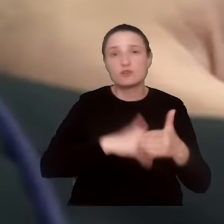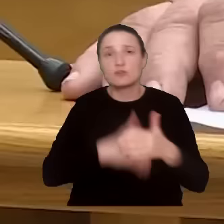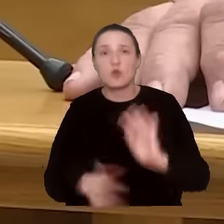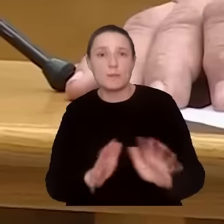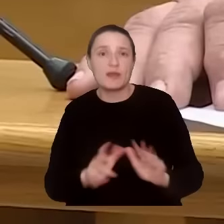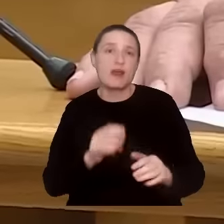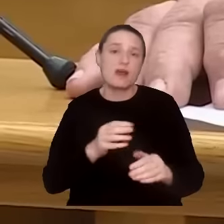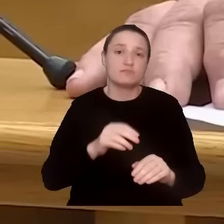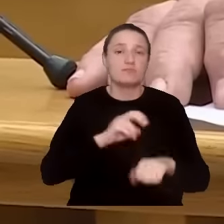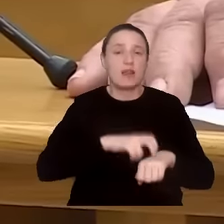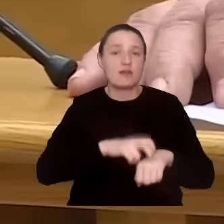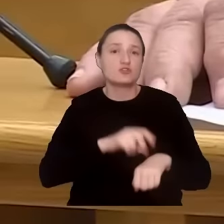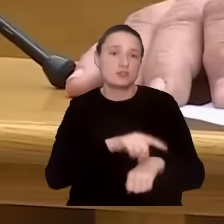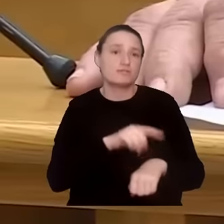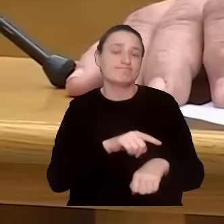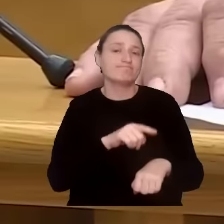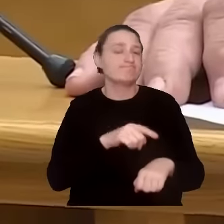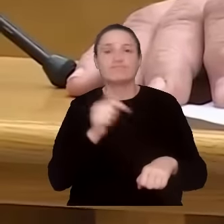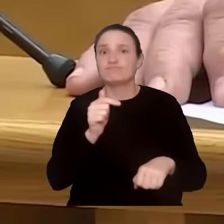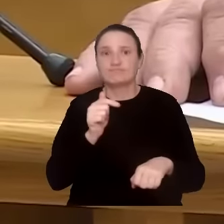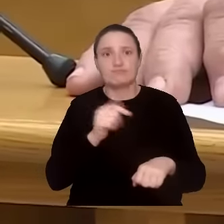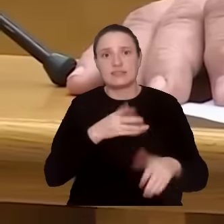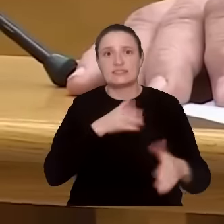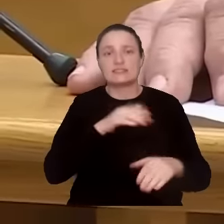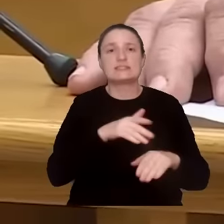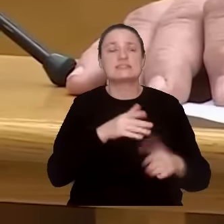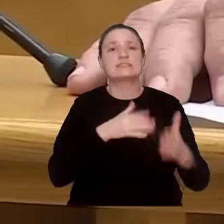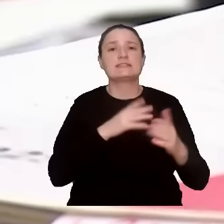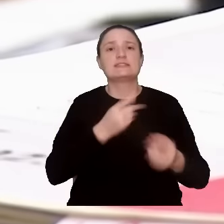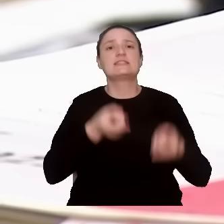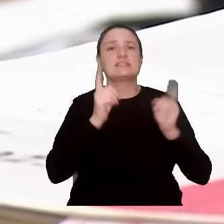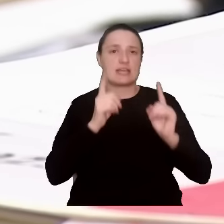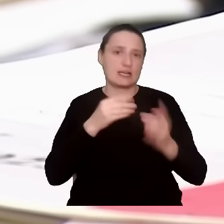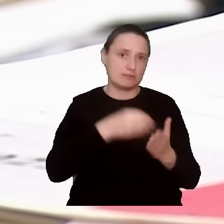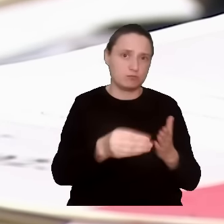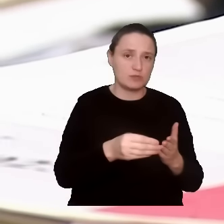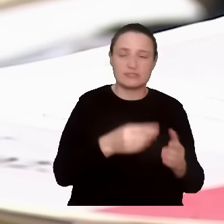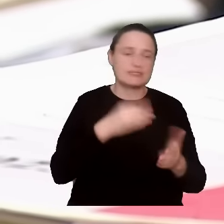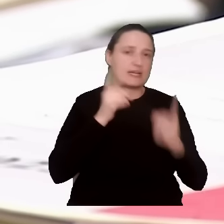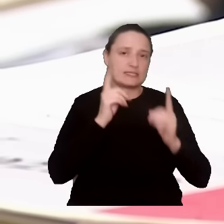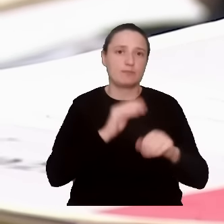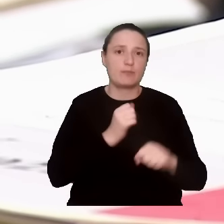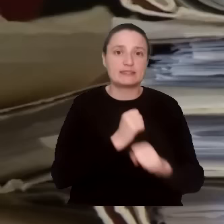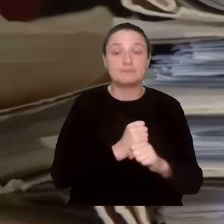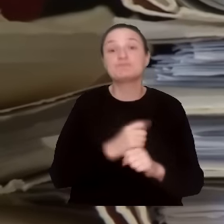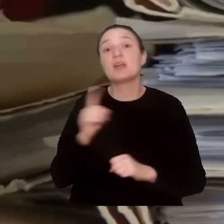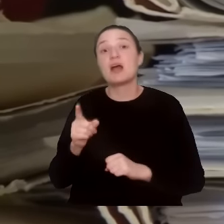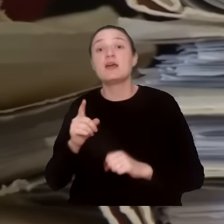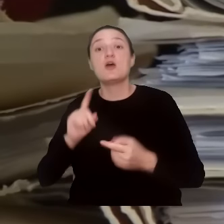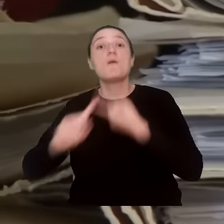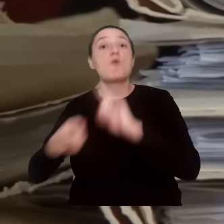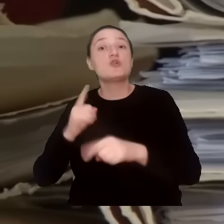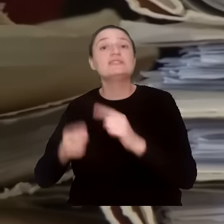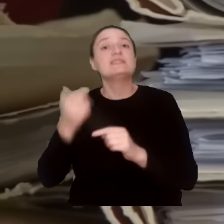leczeniem małoletnich. Piotr K. ma też zapłacić pokrzywdzonemu 5 000 zł za dość uczynienia. Były samorządowiec zniknął z lokalnej polityki po złożeniu